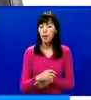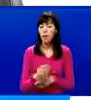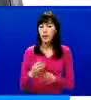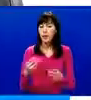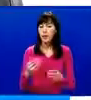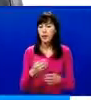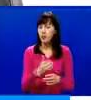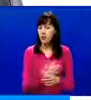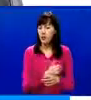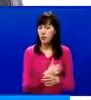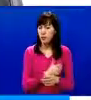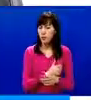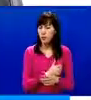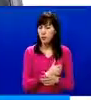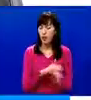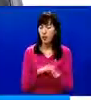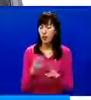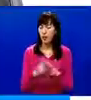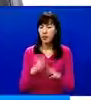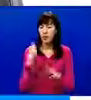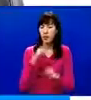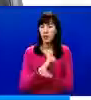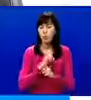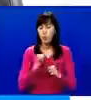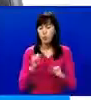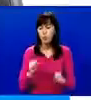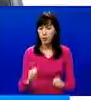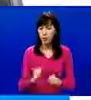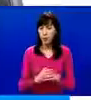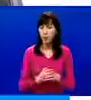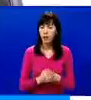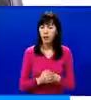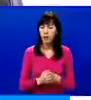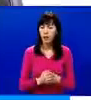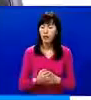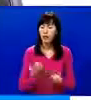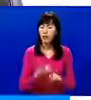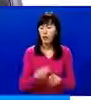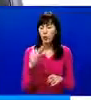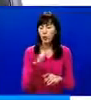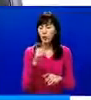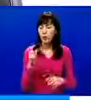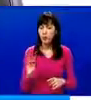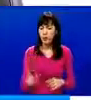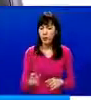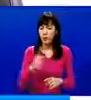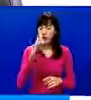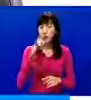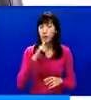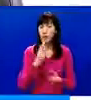нежелательно вот, совершать это в пьяном виде, потому что мы знаем, что вот, очень многие люди, как бы не понимая этого,